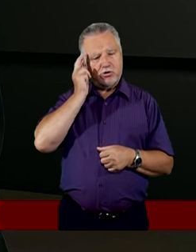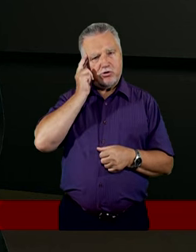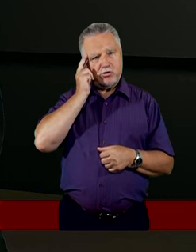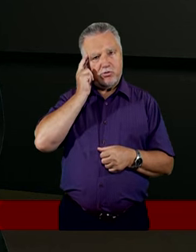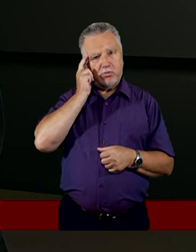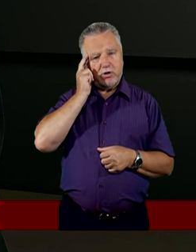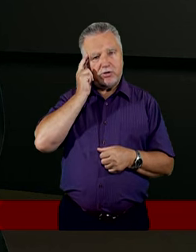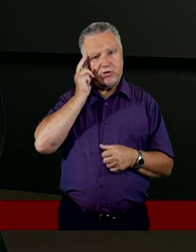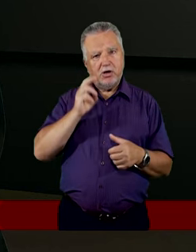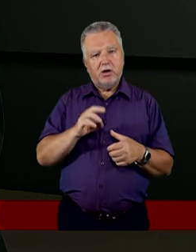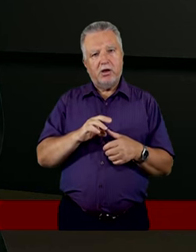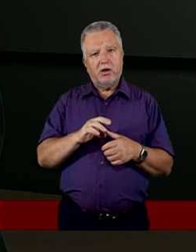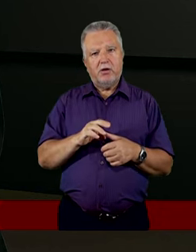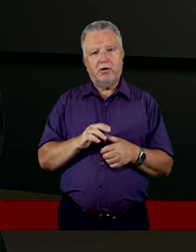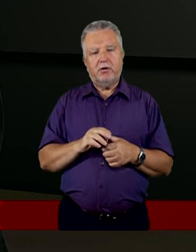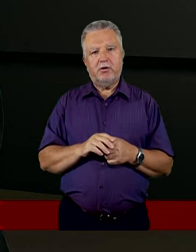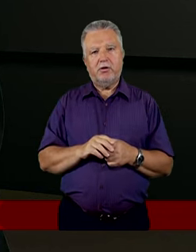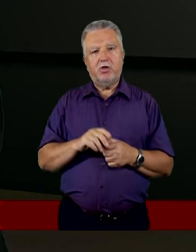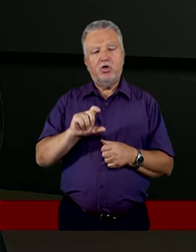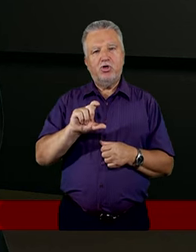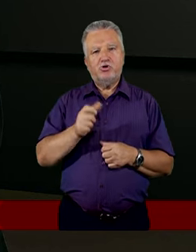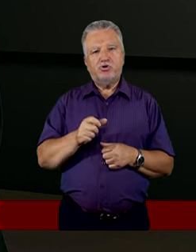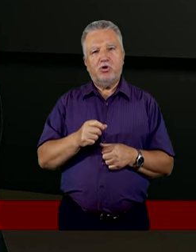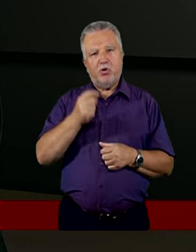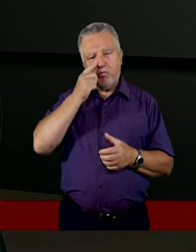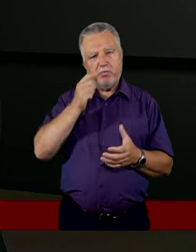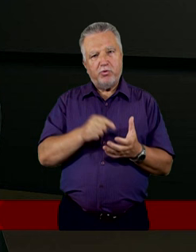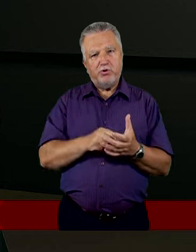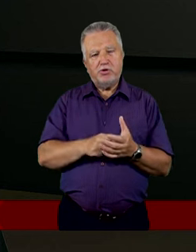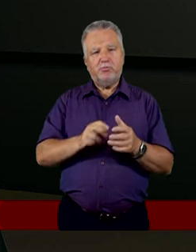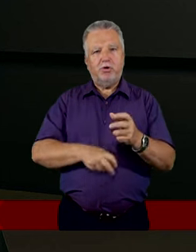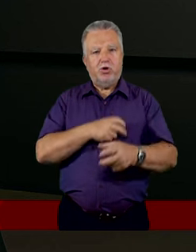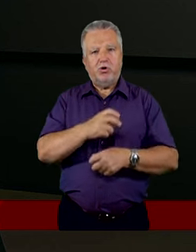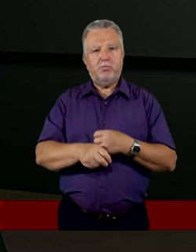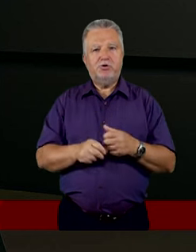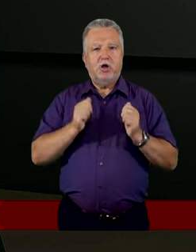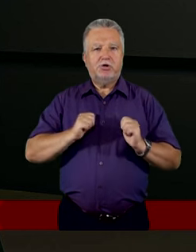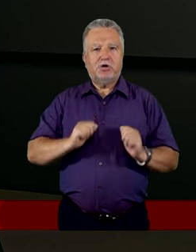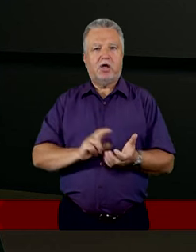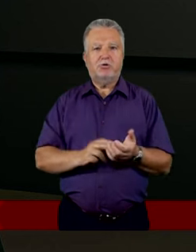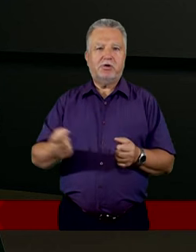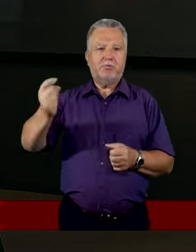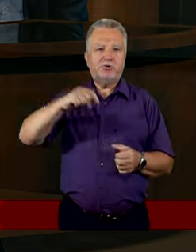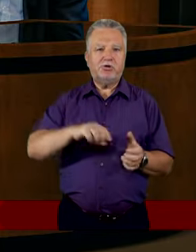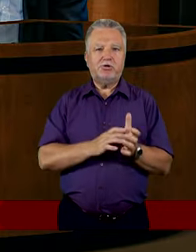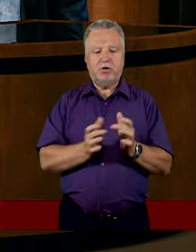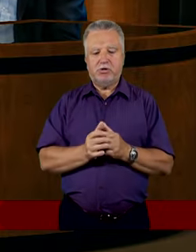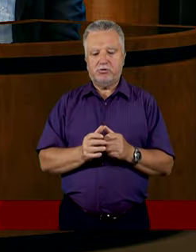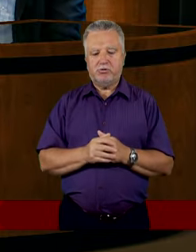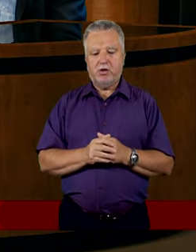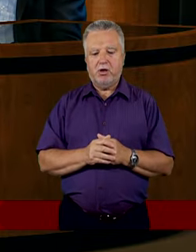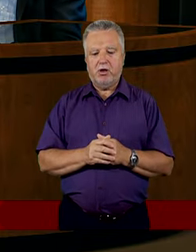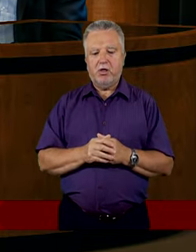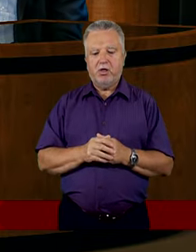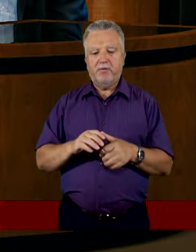zrozumieć w kontekście oczekiwania? Co należałoby robić, czekając na przyjście Jezusa? Tutaj